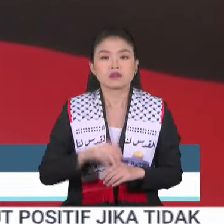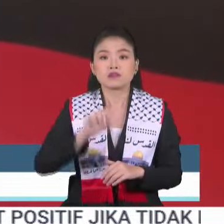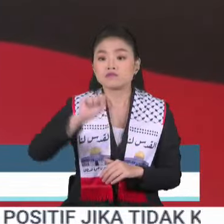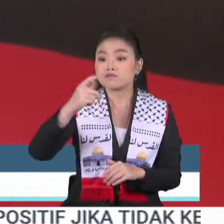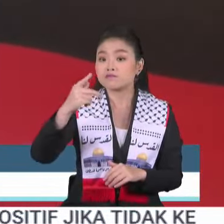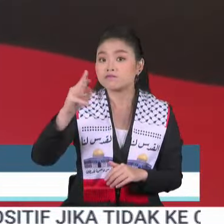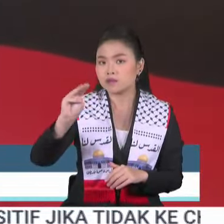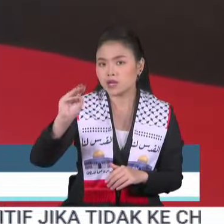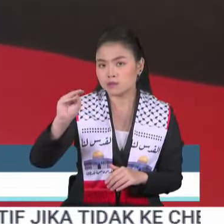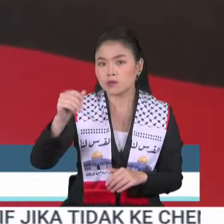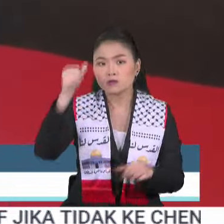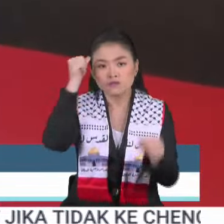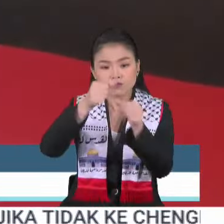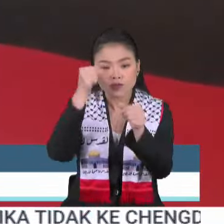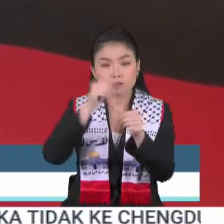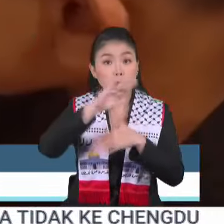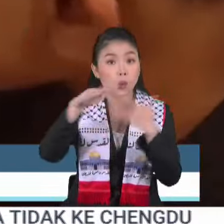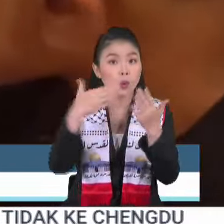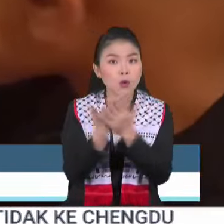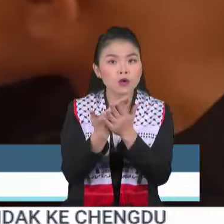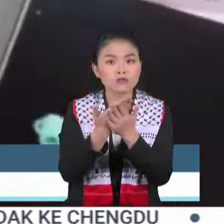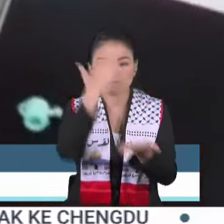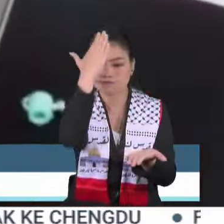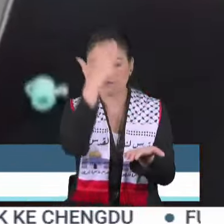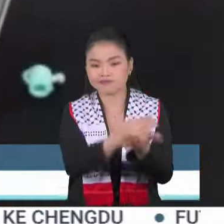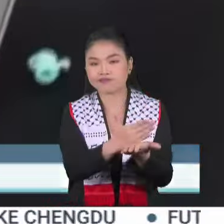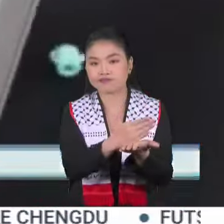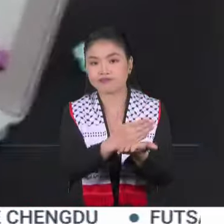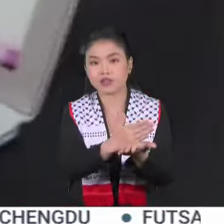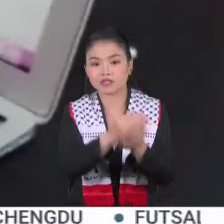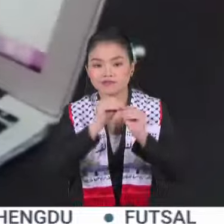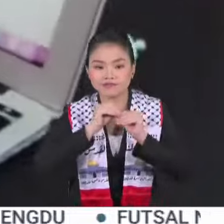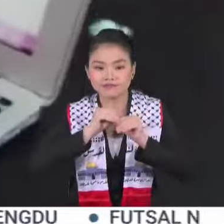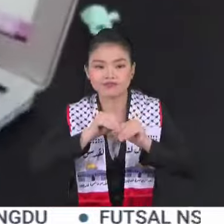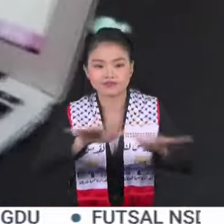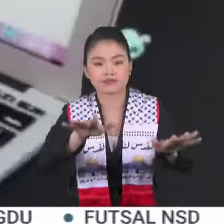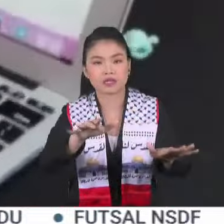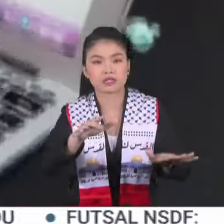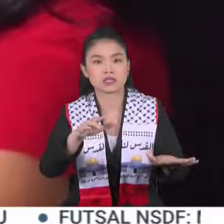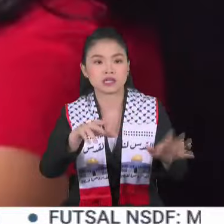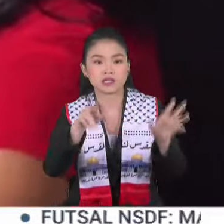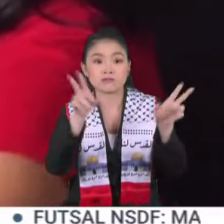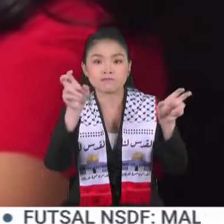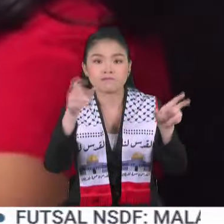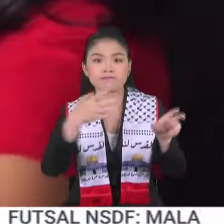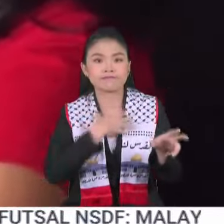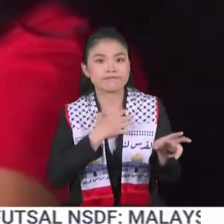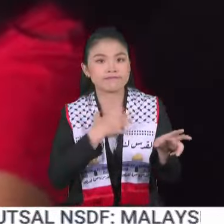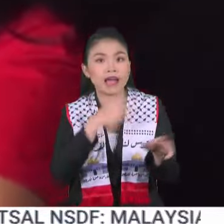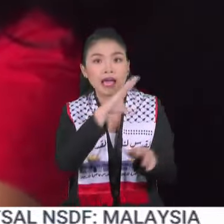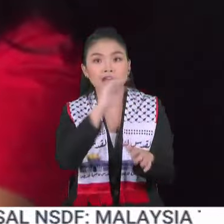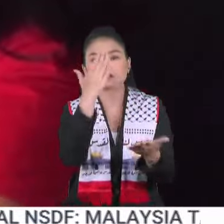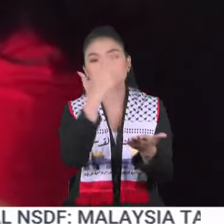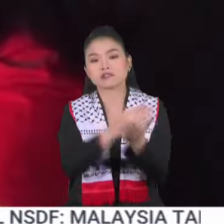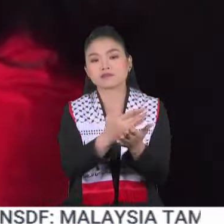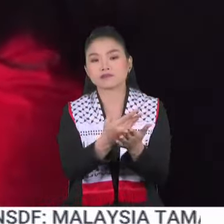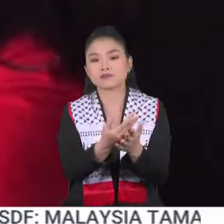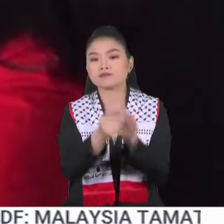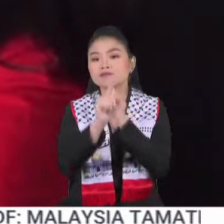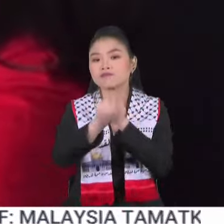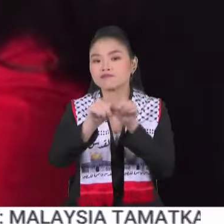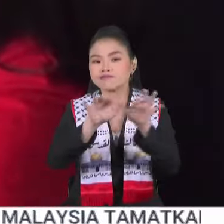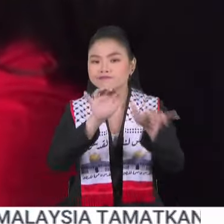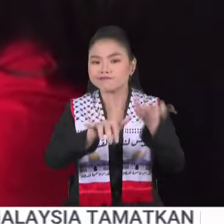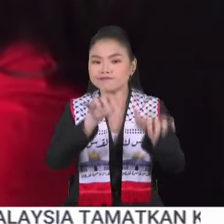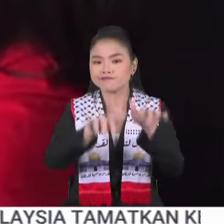ini. SKMM turut mengingatkan semua pihak agar menghentikan hantaran provokasi serta elak daripada menulis komen